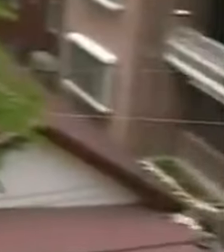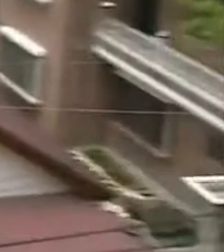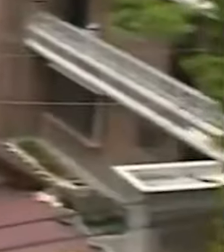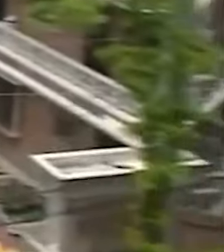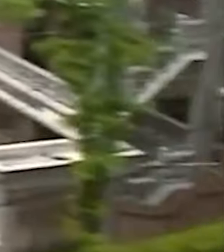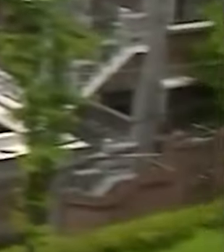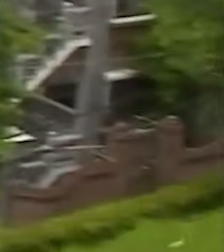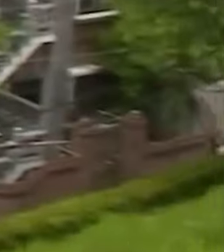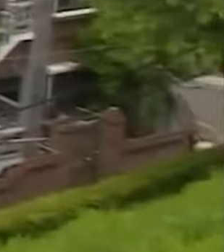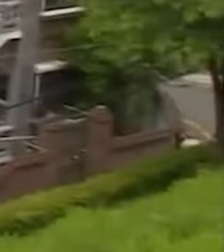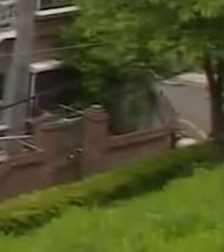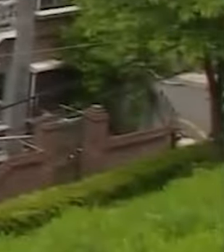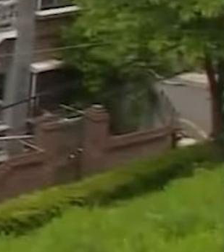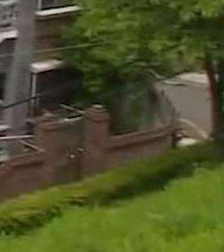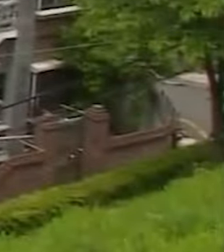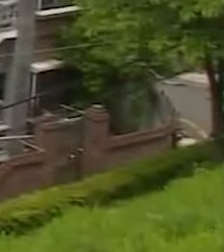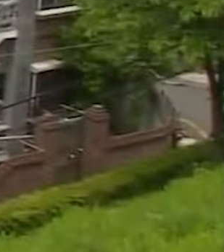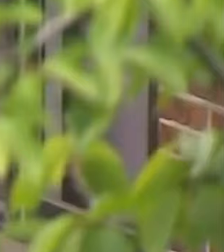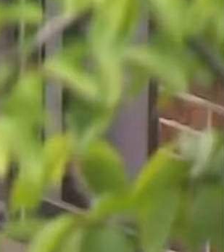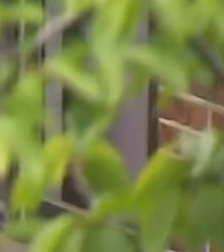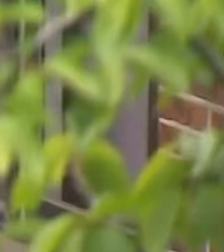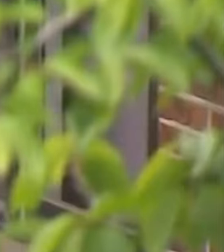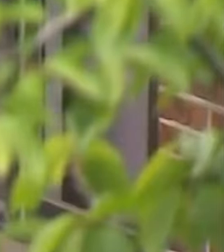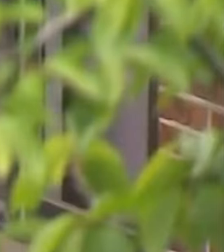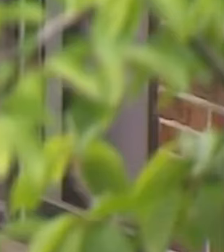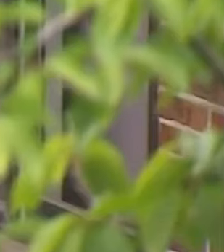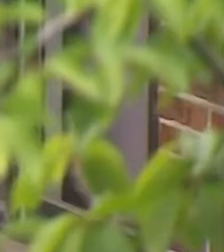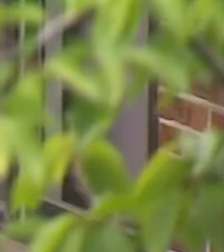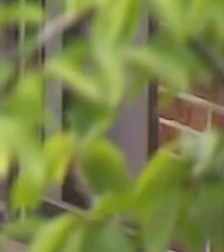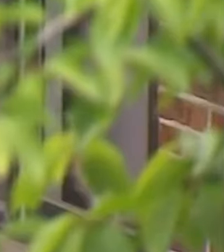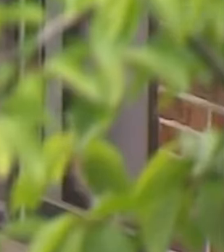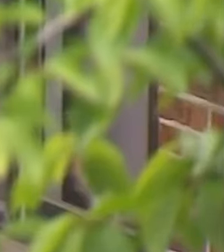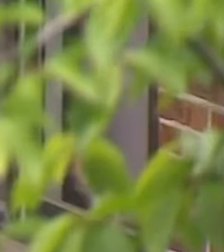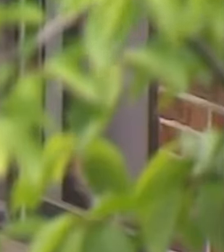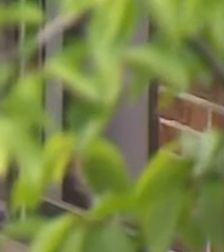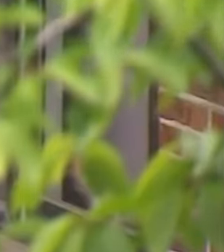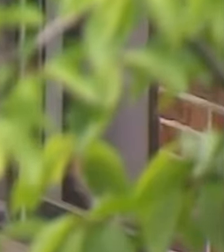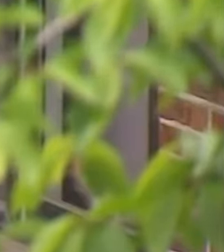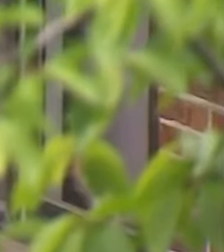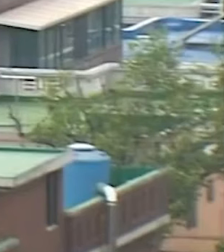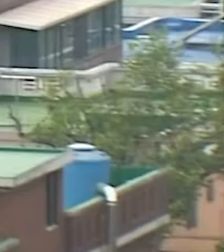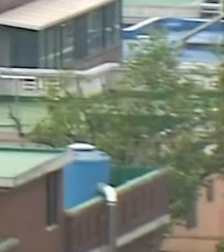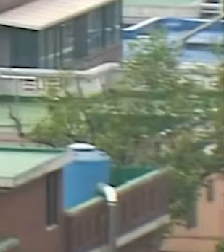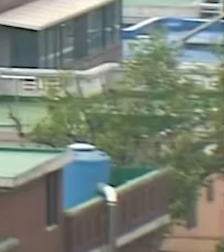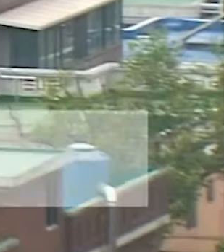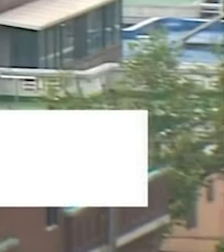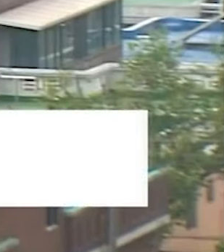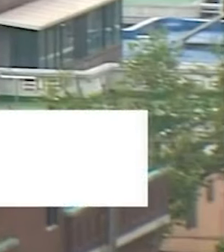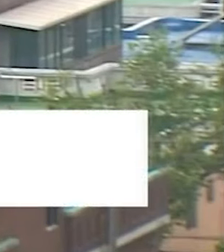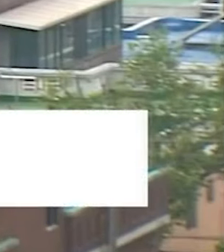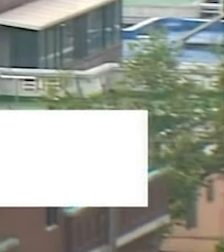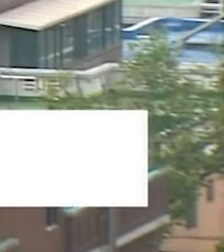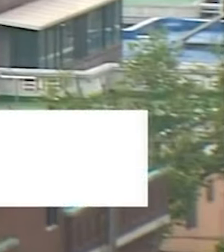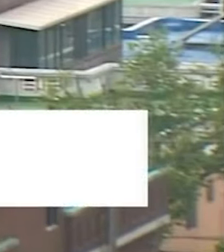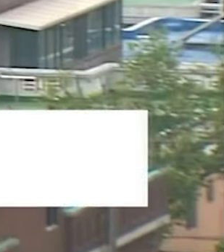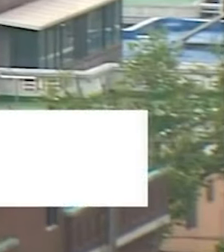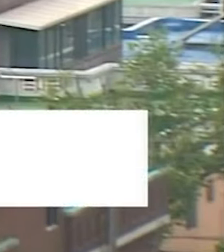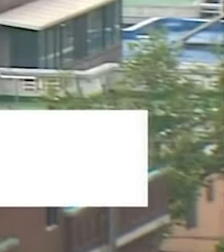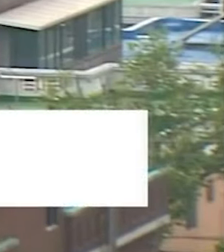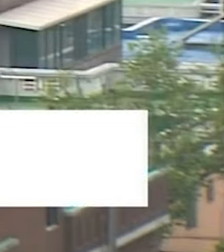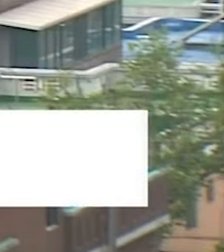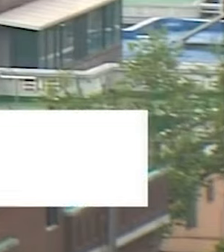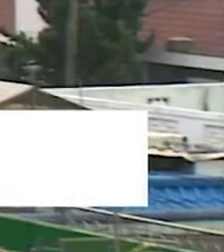아니라 연립과 다세대 주택 등 빌라의 거래 가격도 크게 상승하고 있습니다. 지난 7월 기준 공동주택